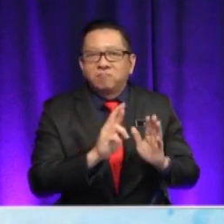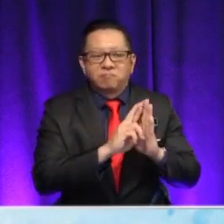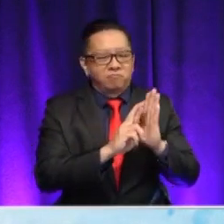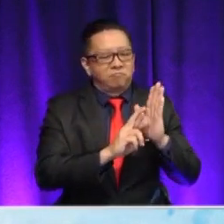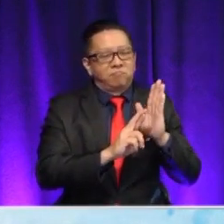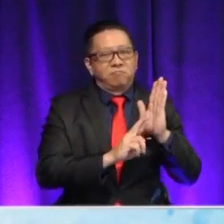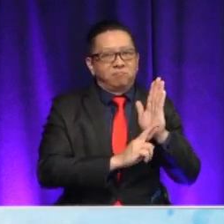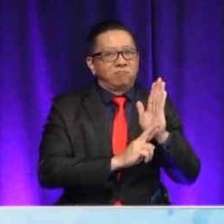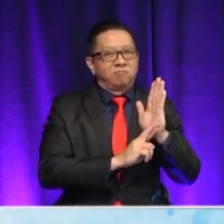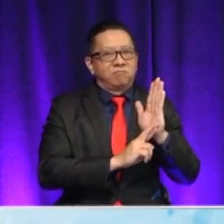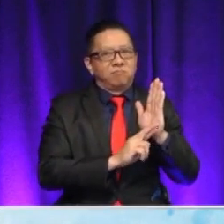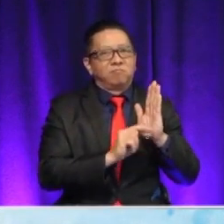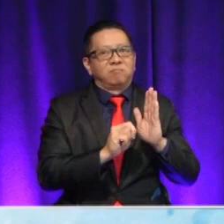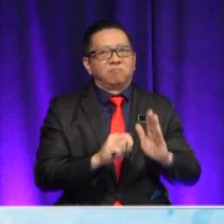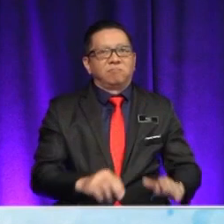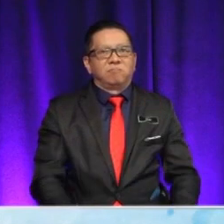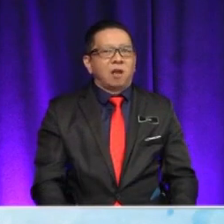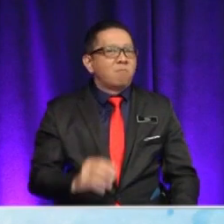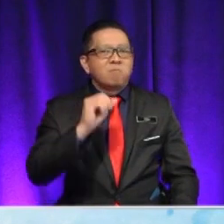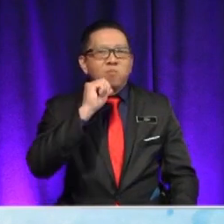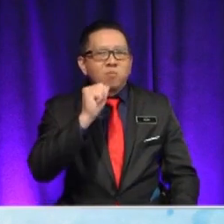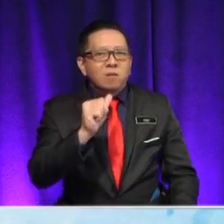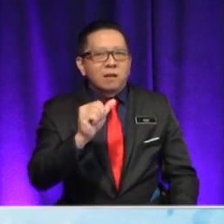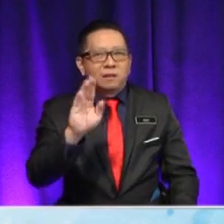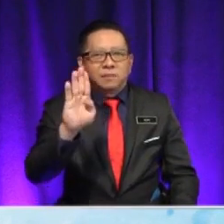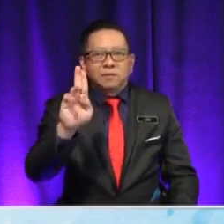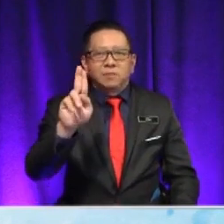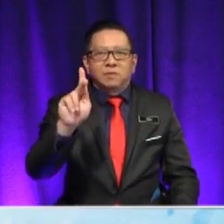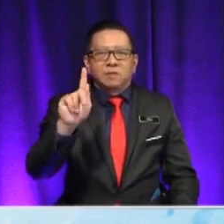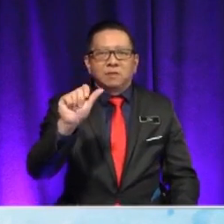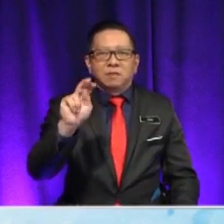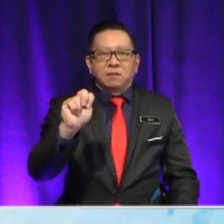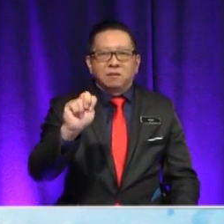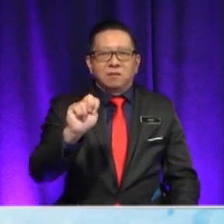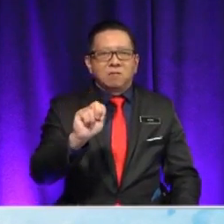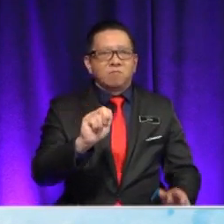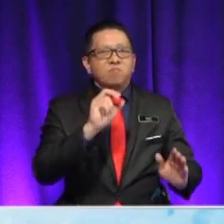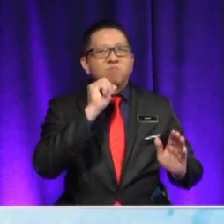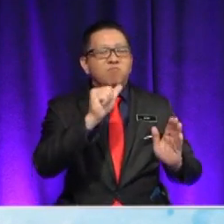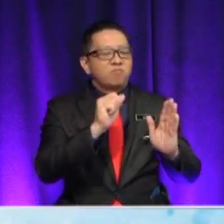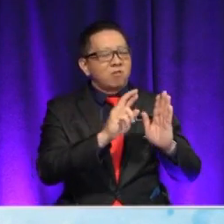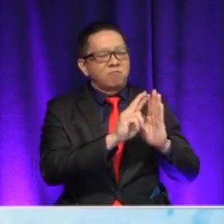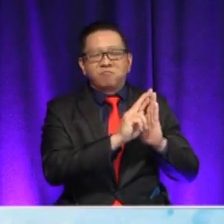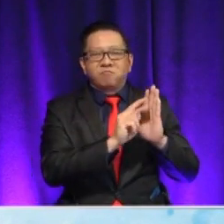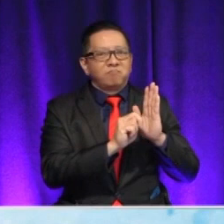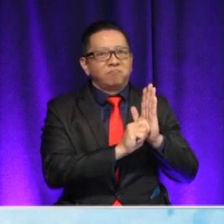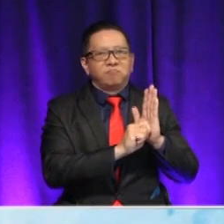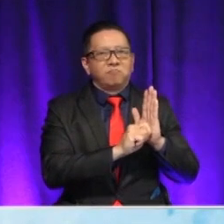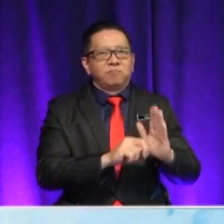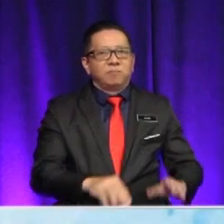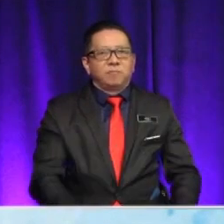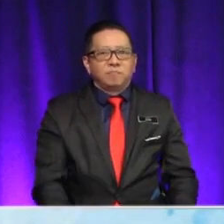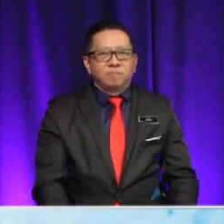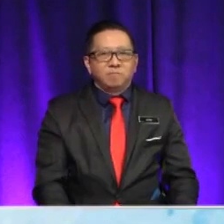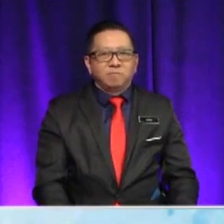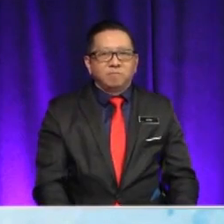negara? Maksudnya yang mana yang bukan peranan rukun negara? Bukan rukun negara. Bukan okay. Peranan rukun negara. Mira dah siap